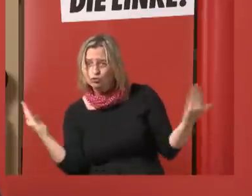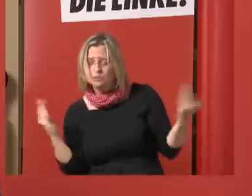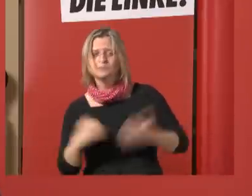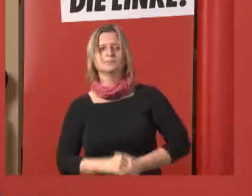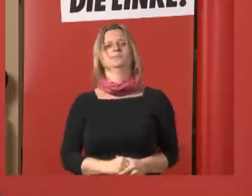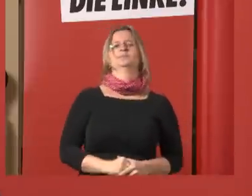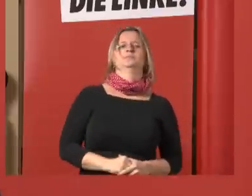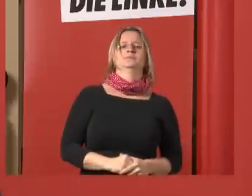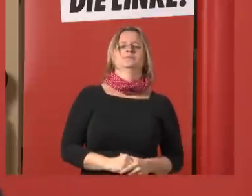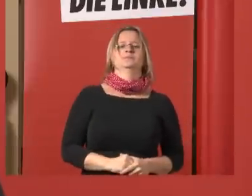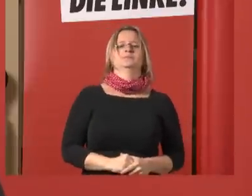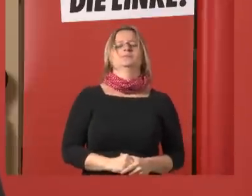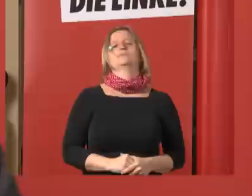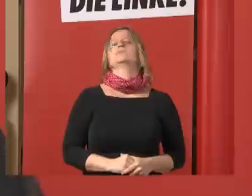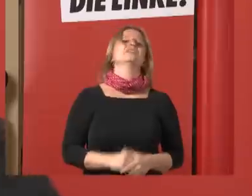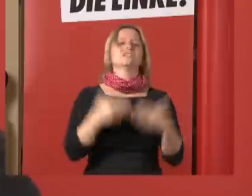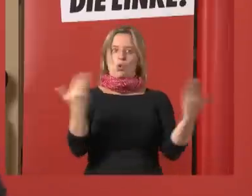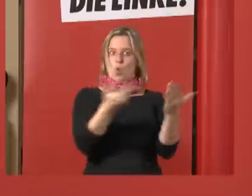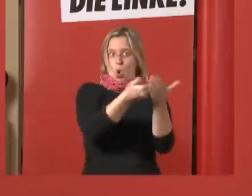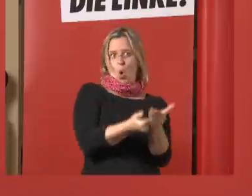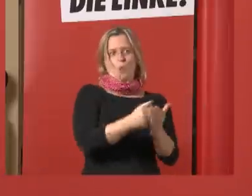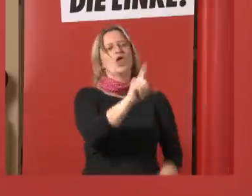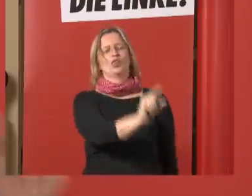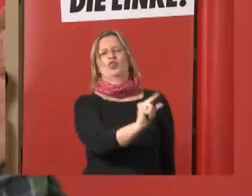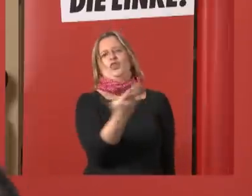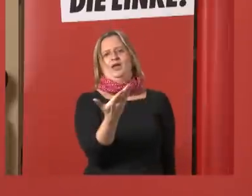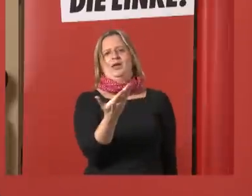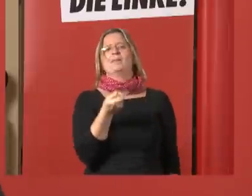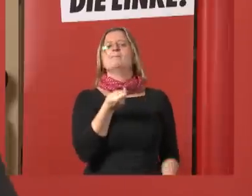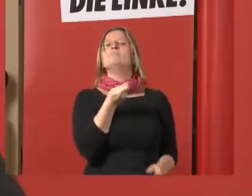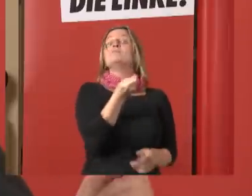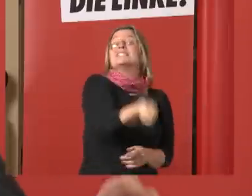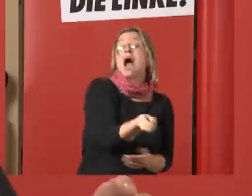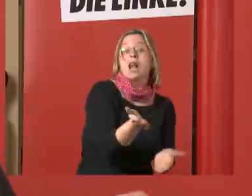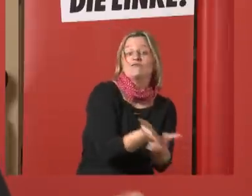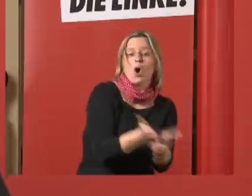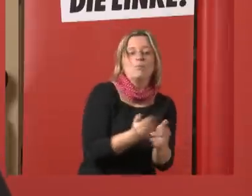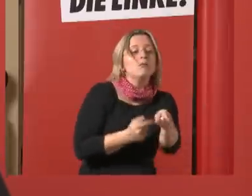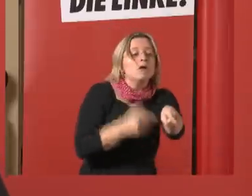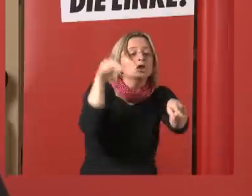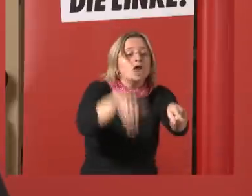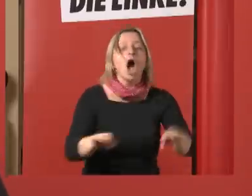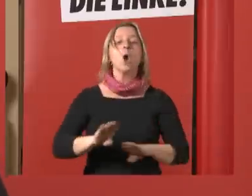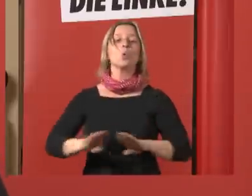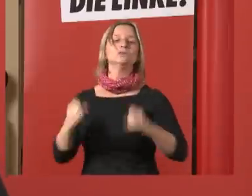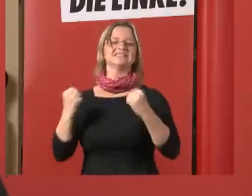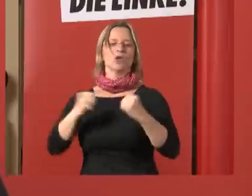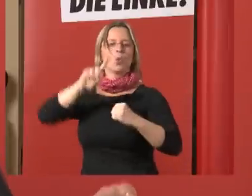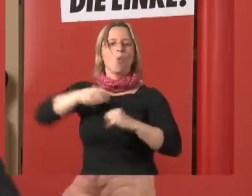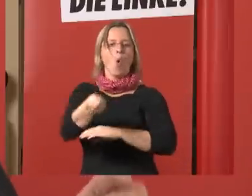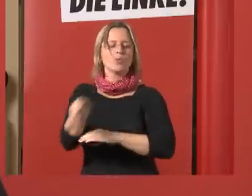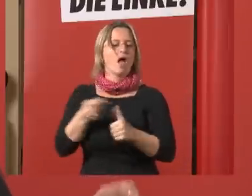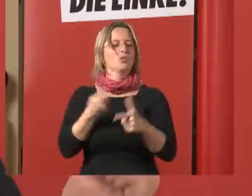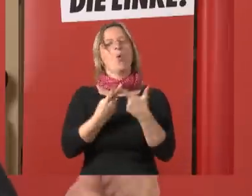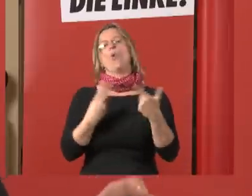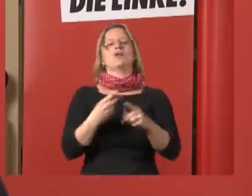bis 180 Euro? Letzter Satz, Entschuldigung, das muss ich noch sagen, wie absurd das ist. Dieses geringe Entgelt